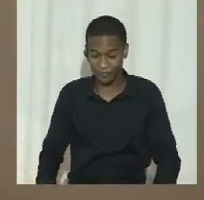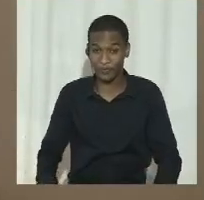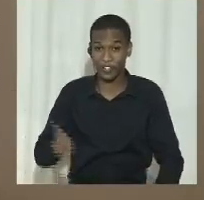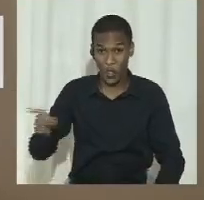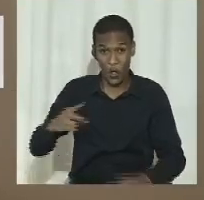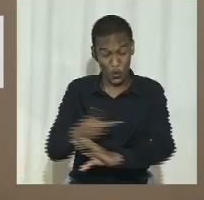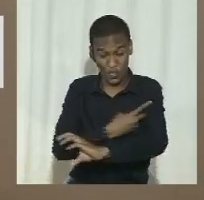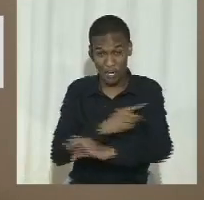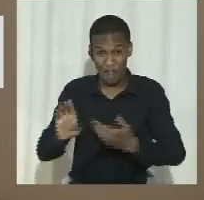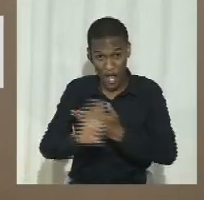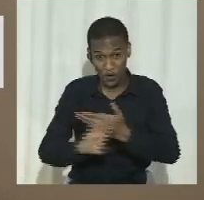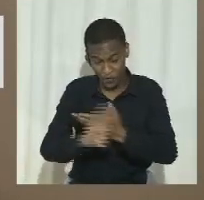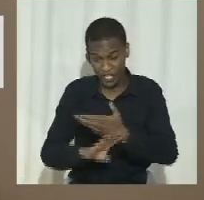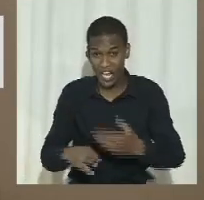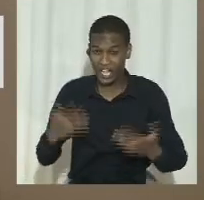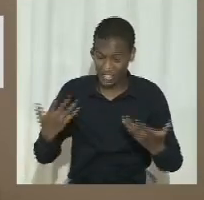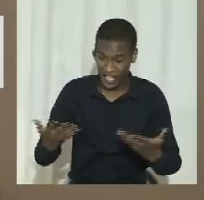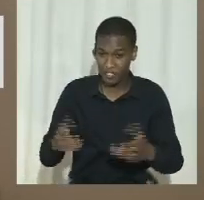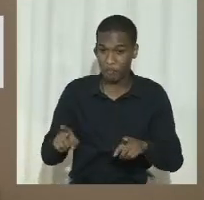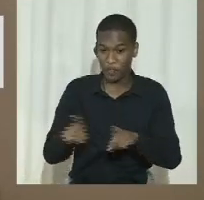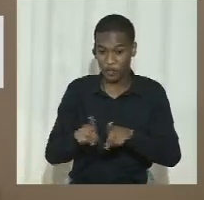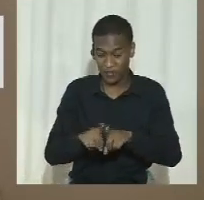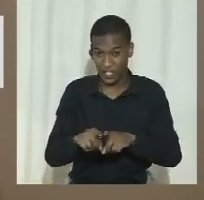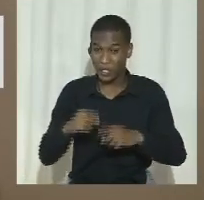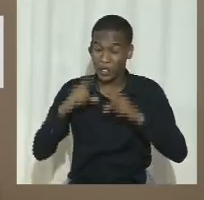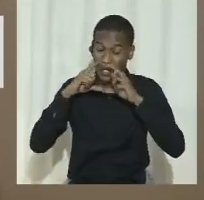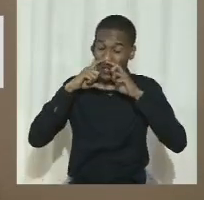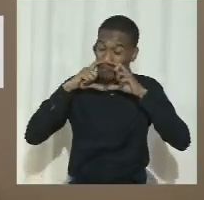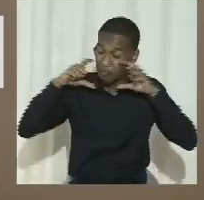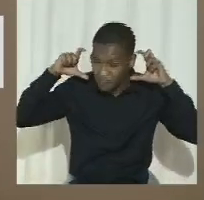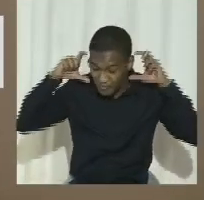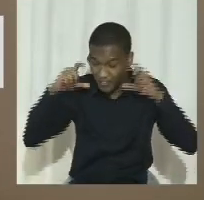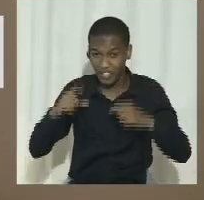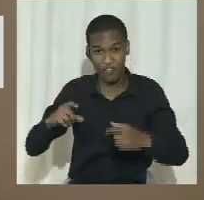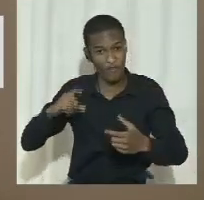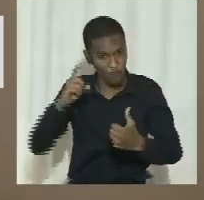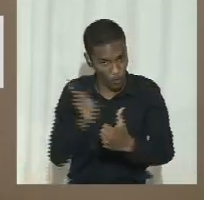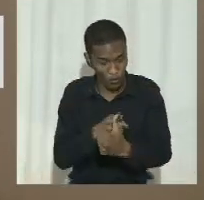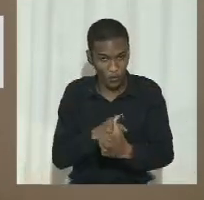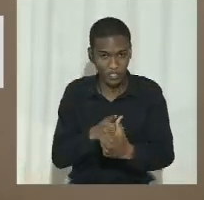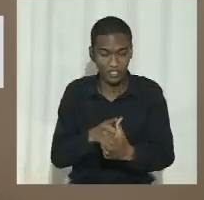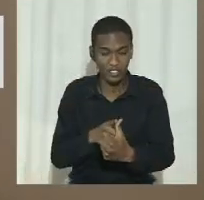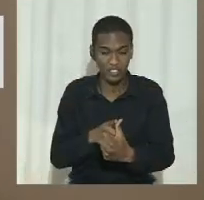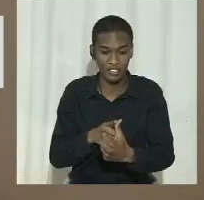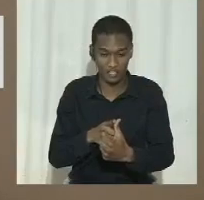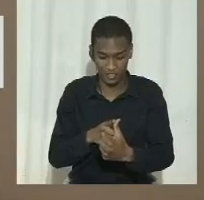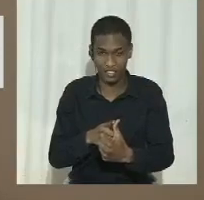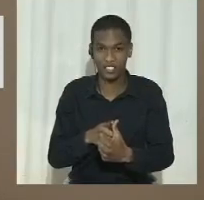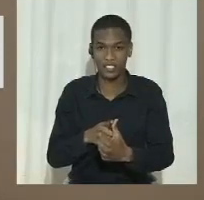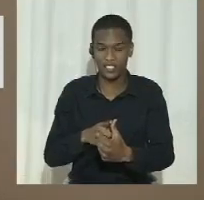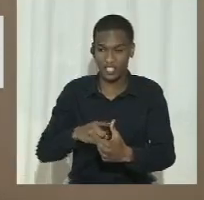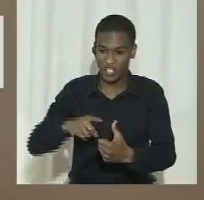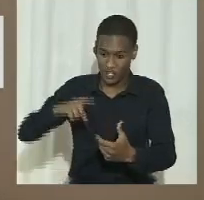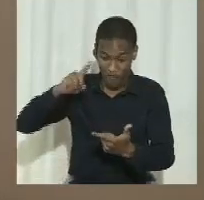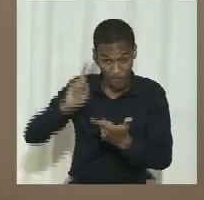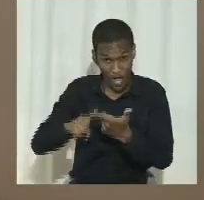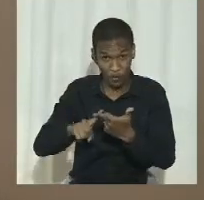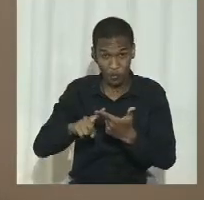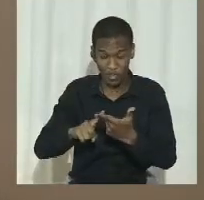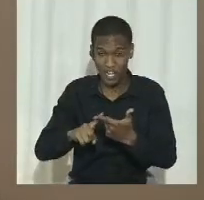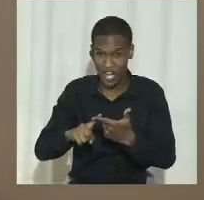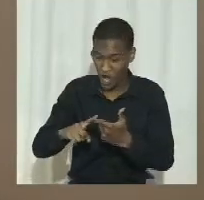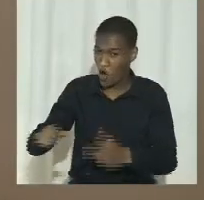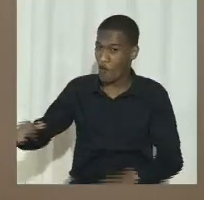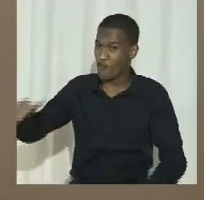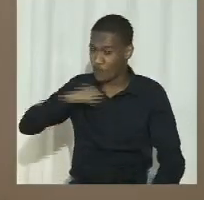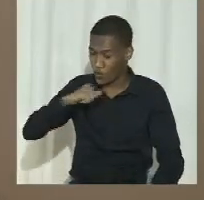zany hoe atao kely a ny virus tafiditrany amintsika dia ny faharoa ny famonoana izay virus tafiditra ao